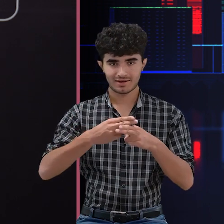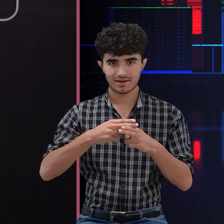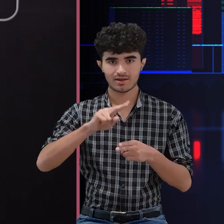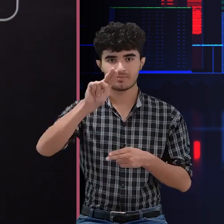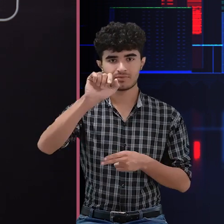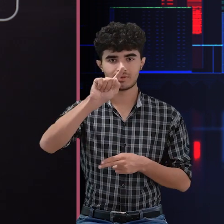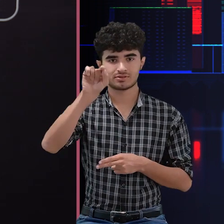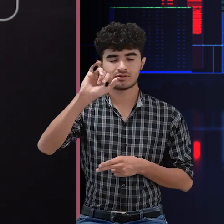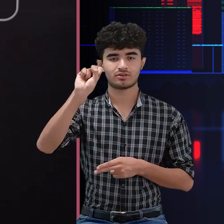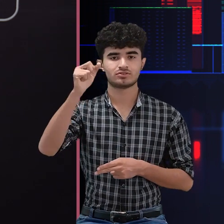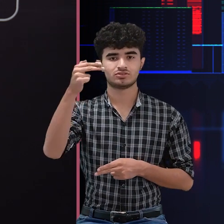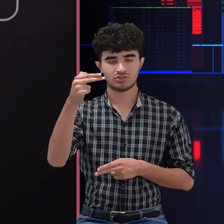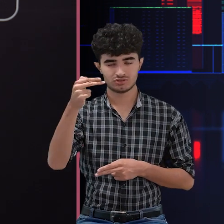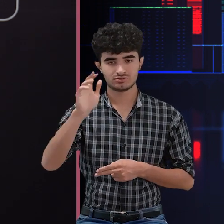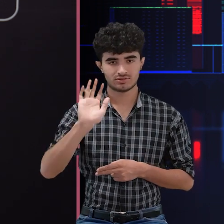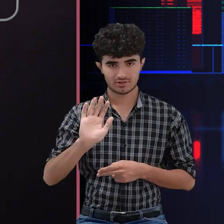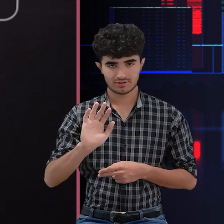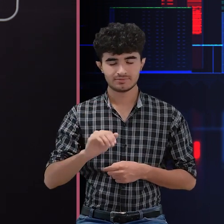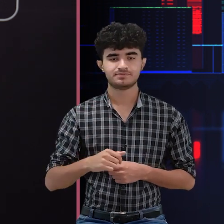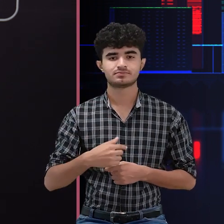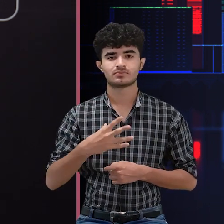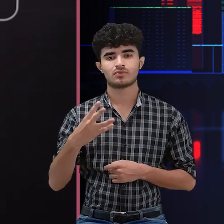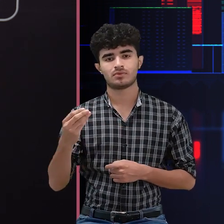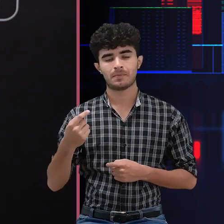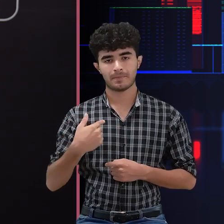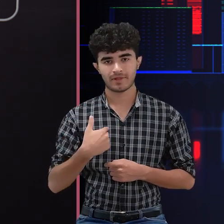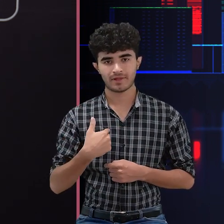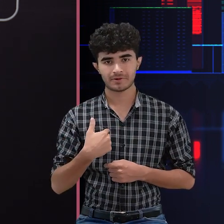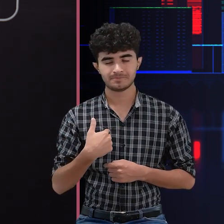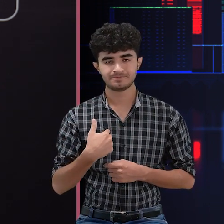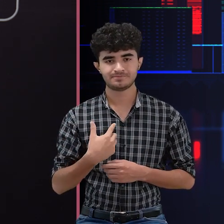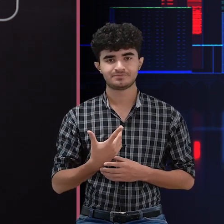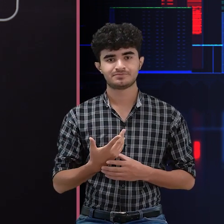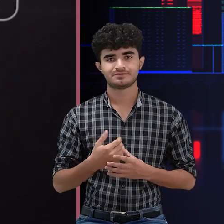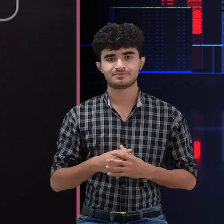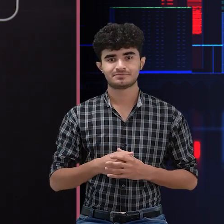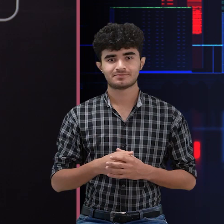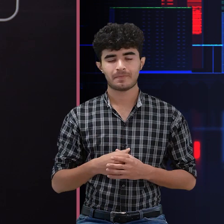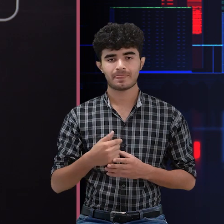मेरा नाम नाज़िश अताउल्लाह है और